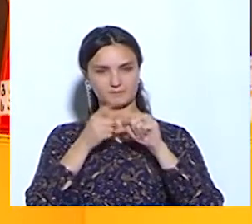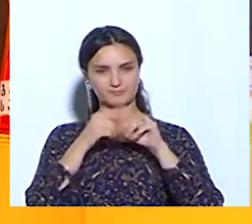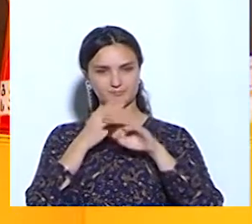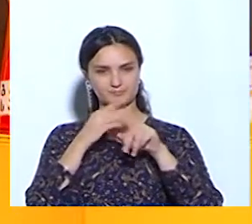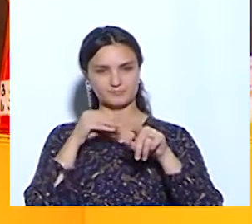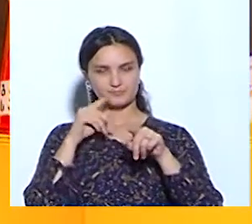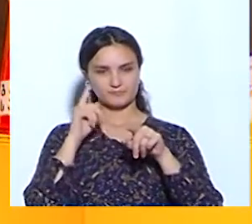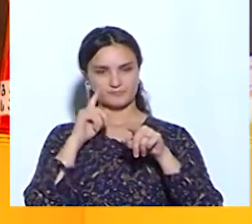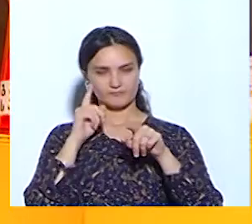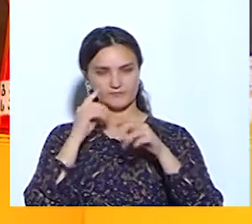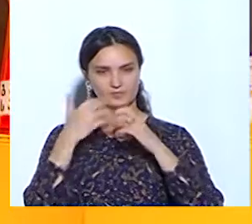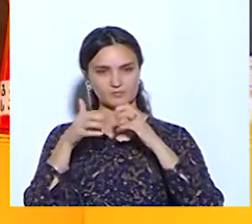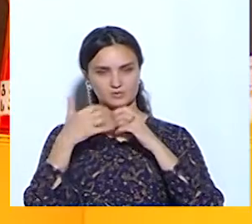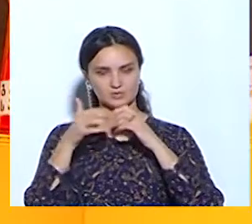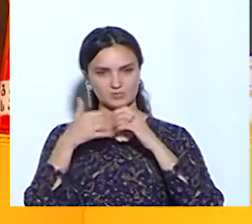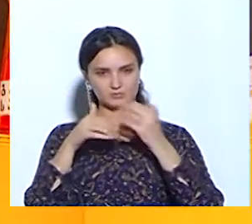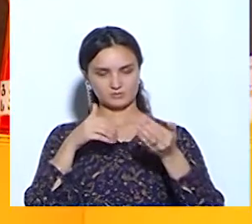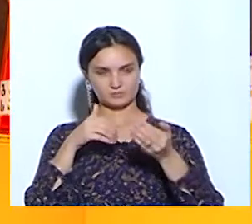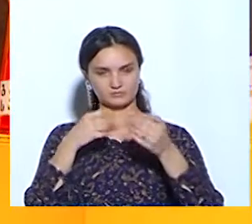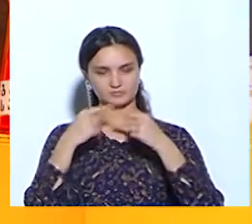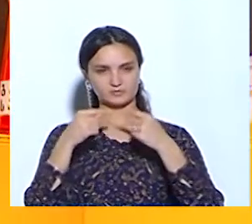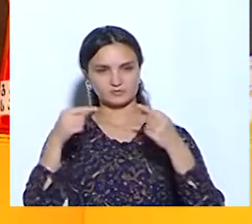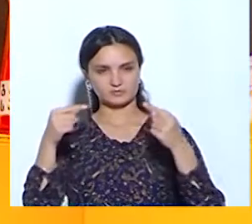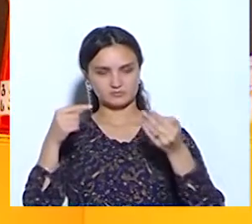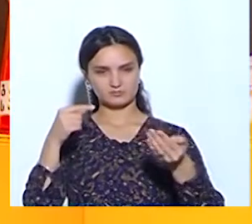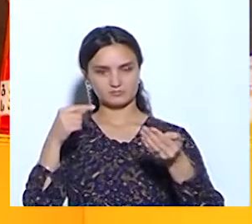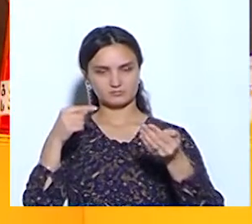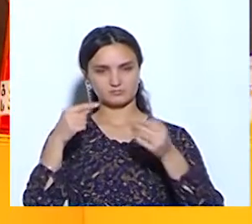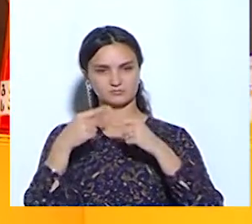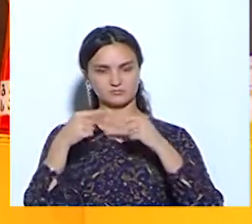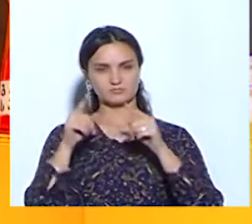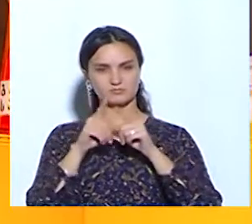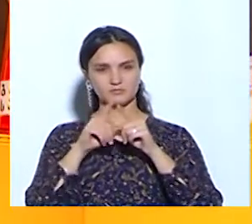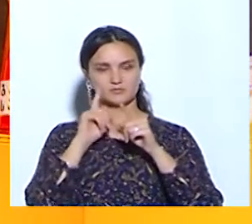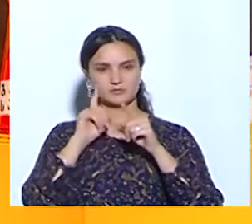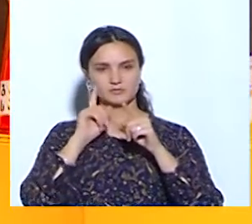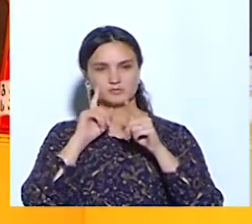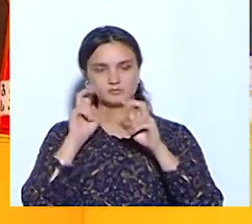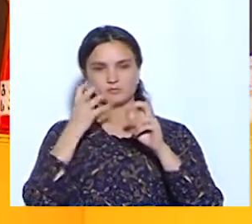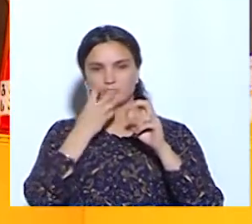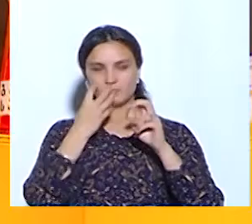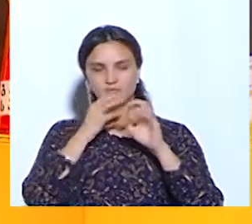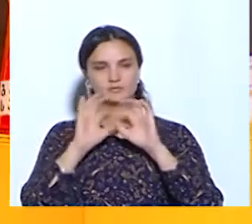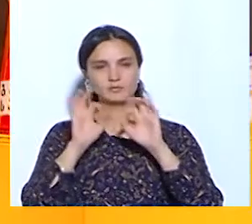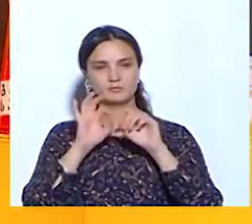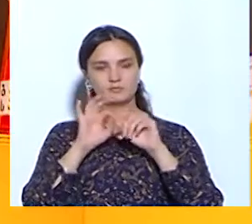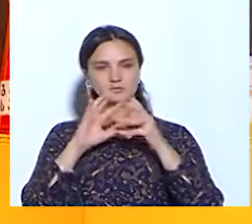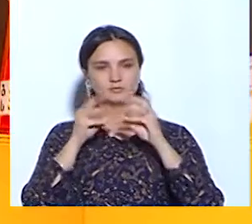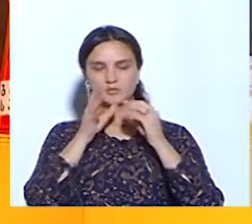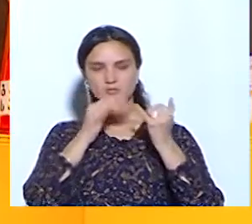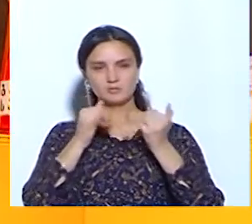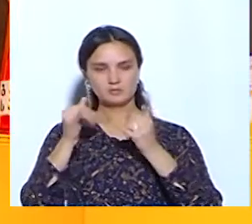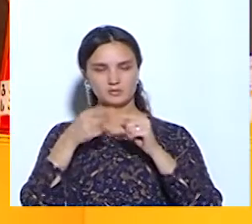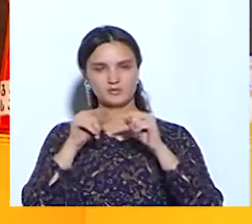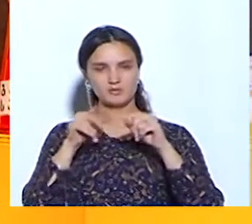არის მწვანე ბოსტნეული სხვადასხვა სახის. სხვადასხვა, აი, მწვანე პომიდორზე რო ვლაპარაკობდი, სეზონურად